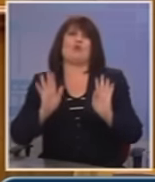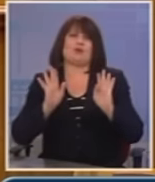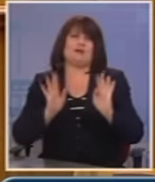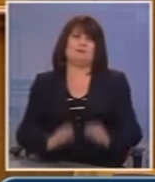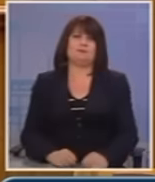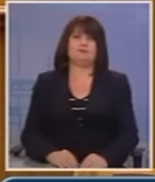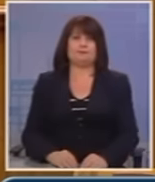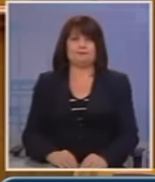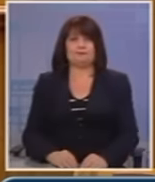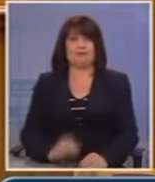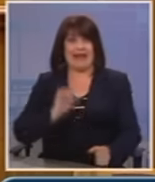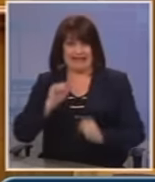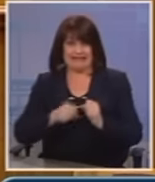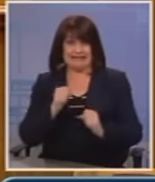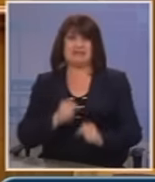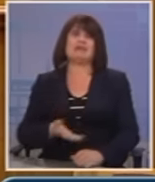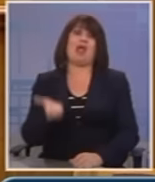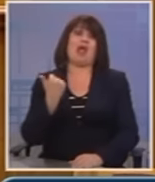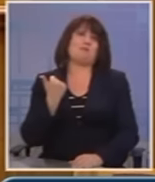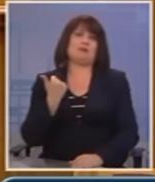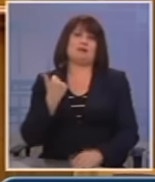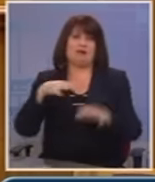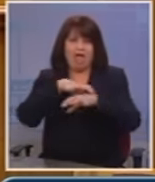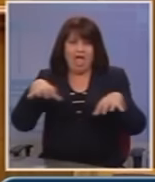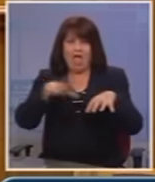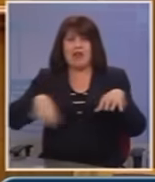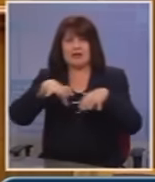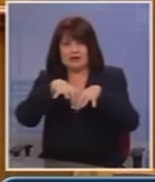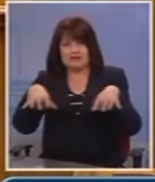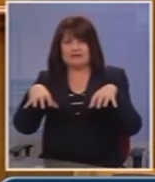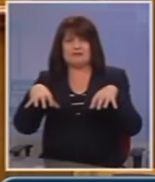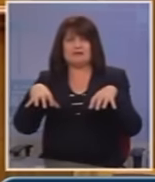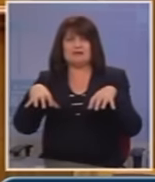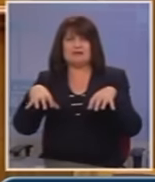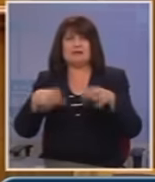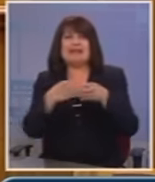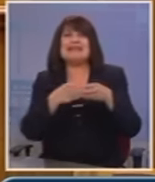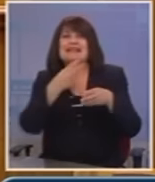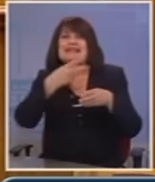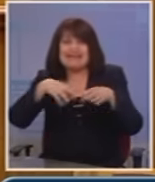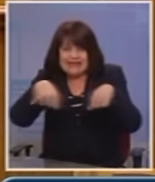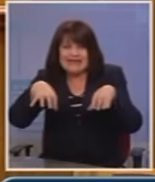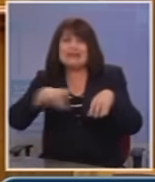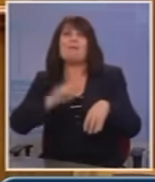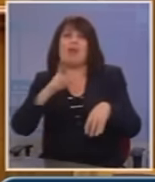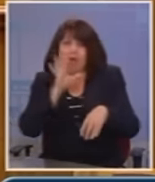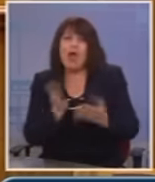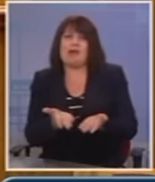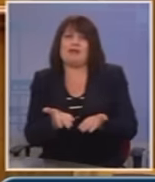είναι μία πράξη αντίστασης. Διχάζετε τους Έλληνες για να μην διχάσετε το ΣΥΡΙΖΑ. Αυτή είναι η